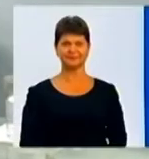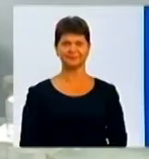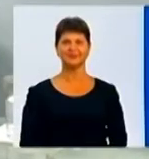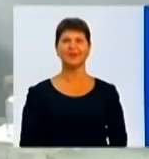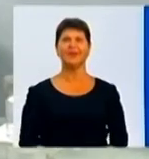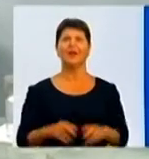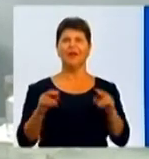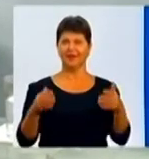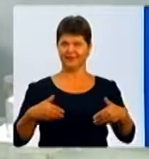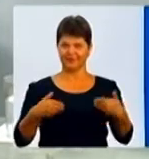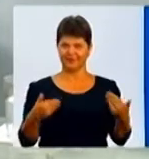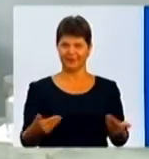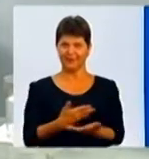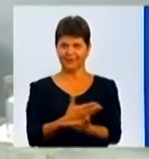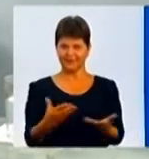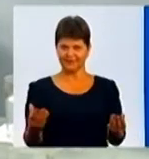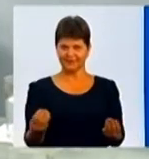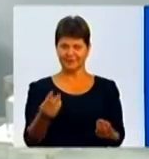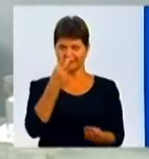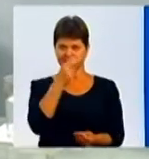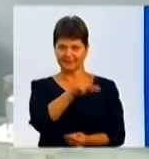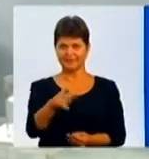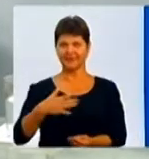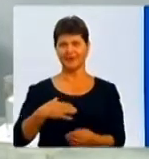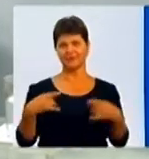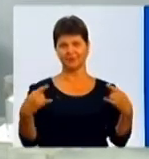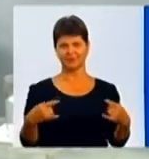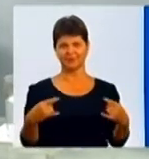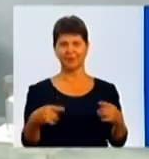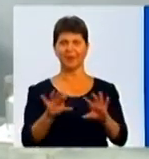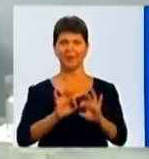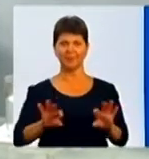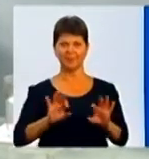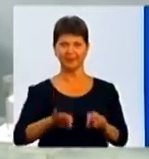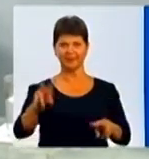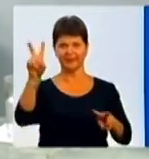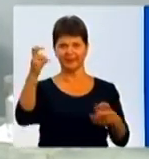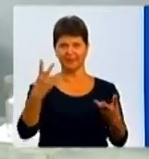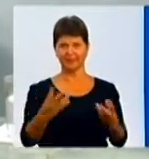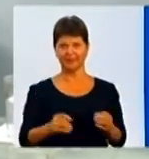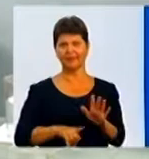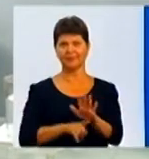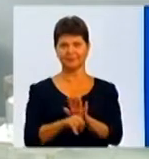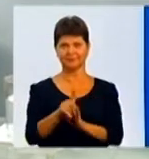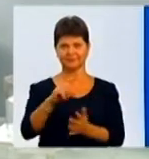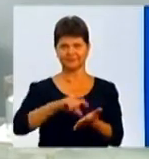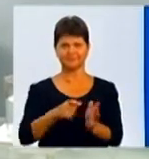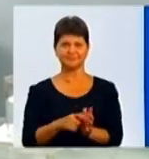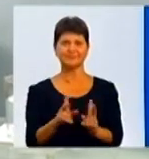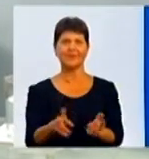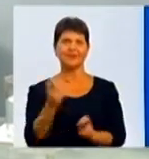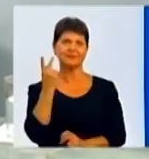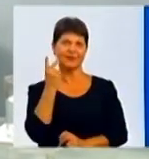Щиро вітаю всіх телеглядачів нашого телебачення. Передача «Тема дня» в ефірі, в прямому ефірі, як завжди.